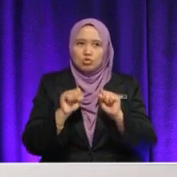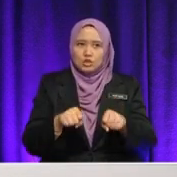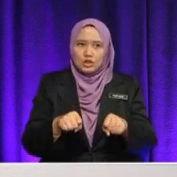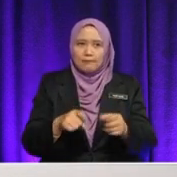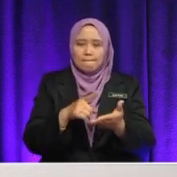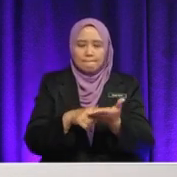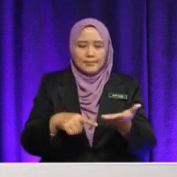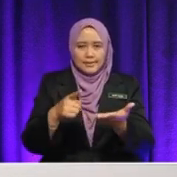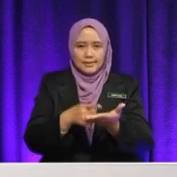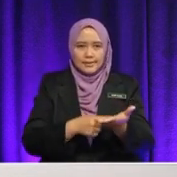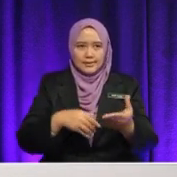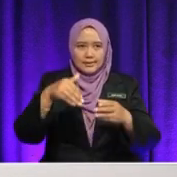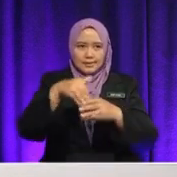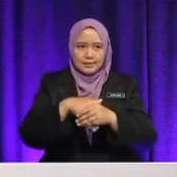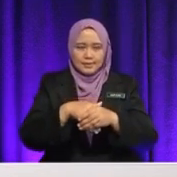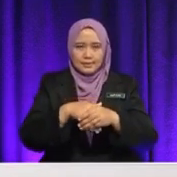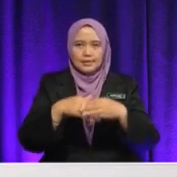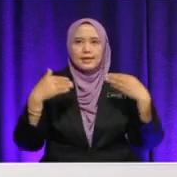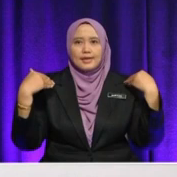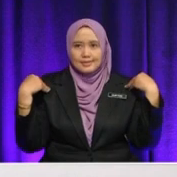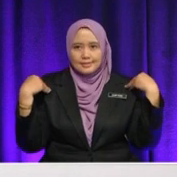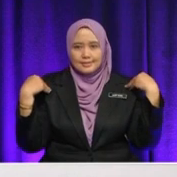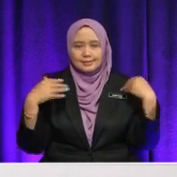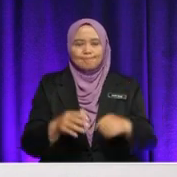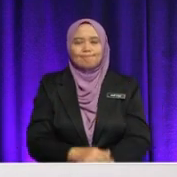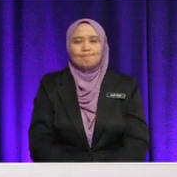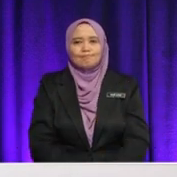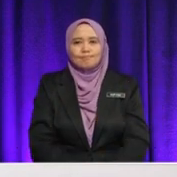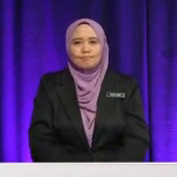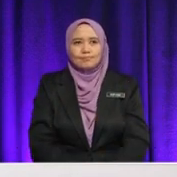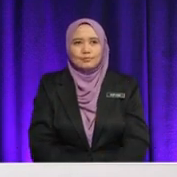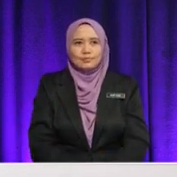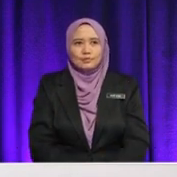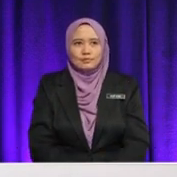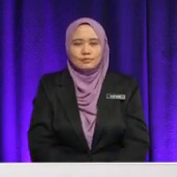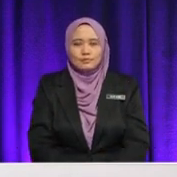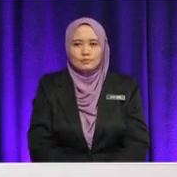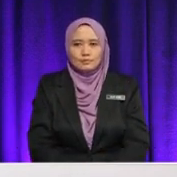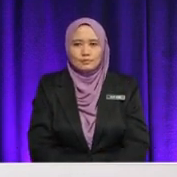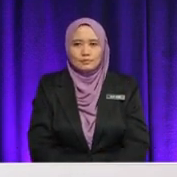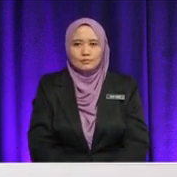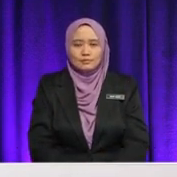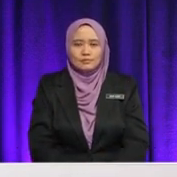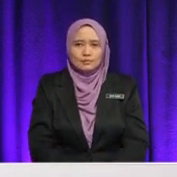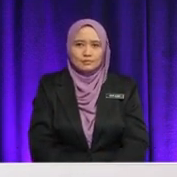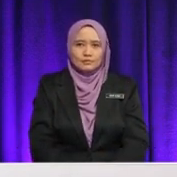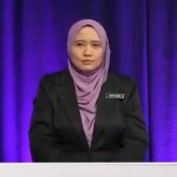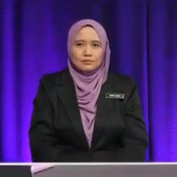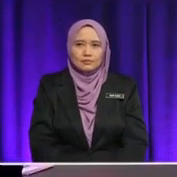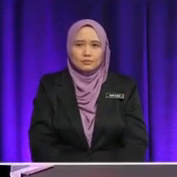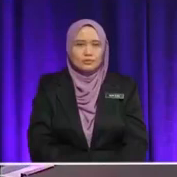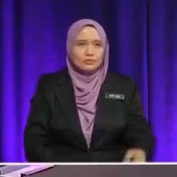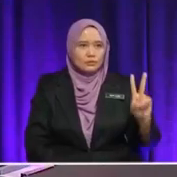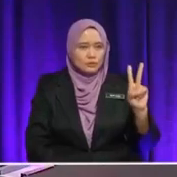pilihan Raya diadakan jadi kata kunci bagi Langkah kedua adalah pengenalan Rang undang-undang undang-undang undang-undang